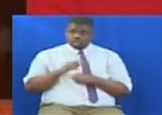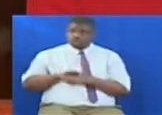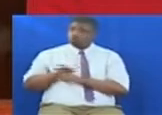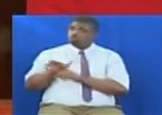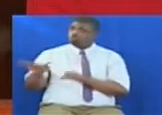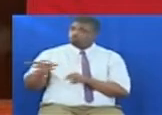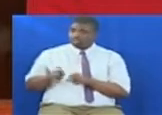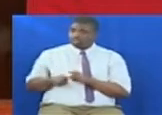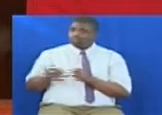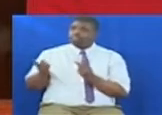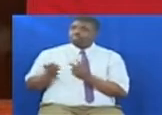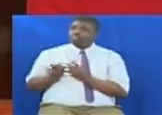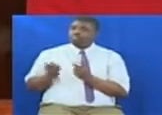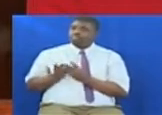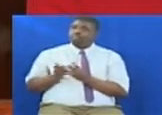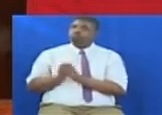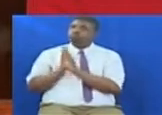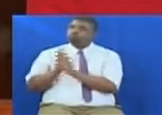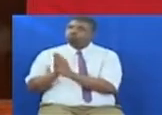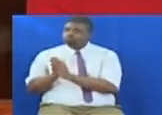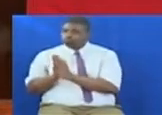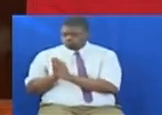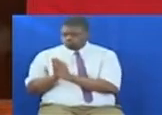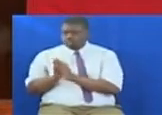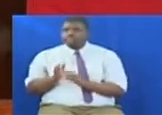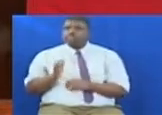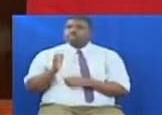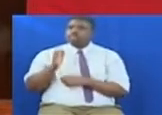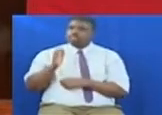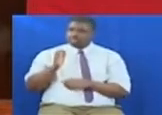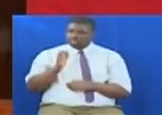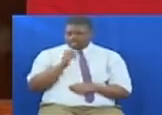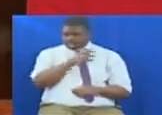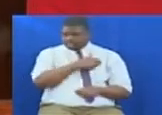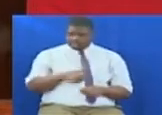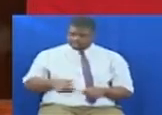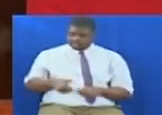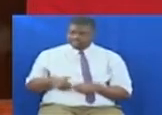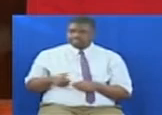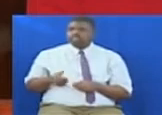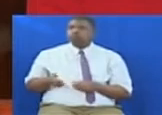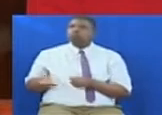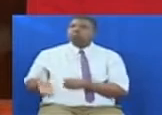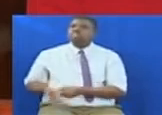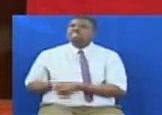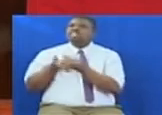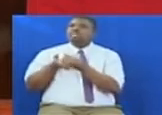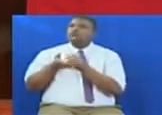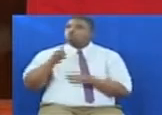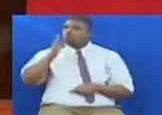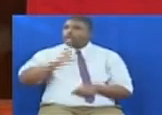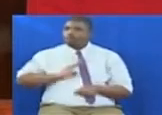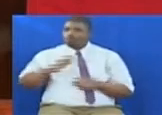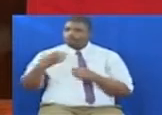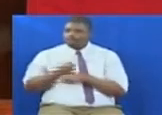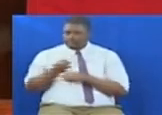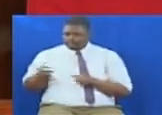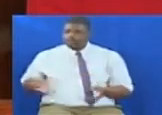lazima nimshukuru pia rais kwa jinsi ambavyo ametusaidia wilaya ya Urambo kupata maendeleo katika kipindi chake cha awamu ya